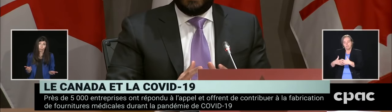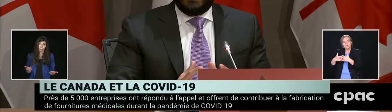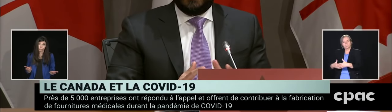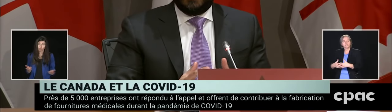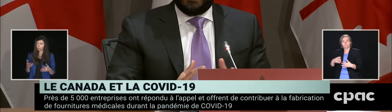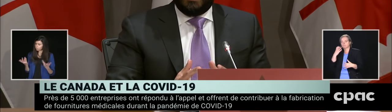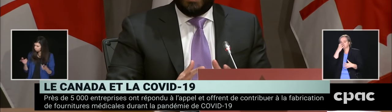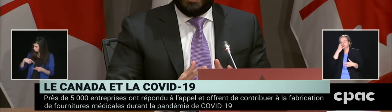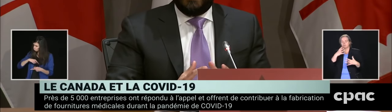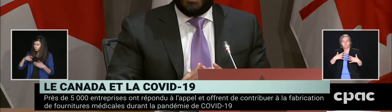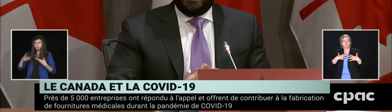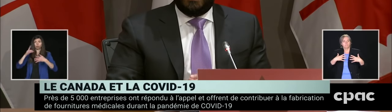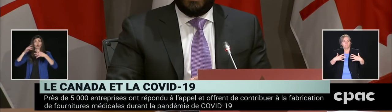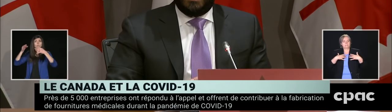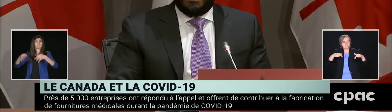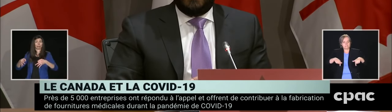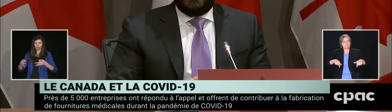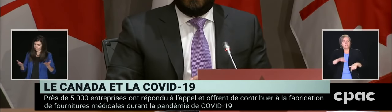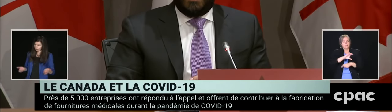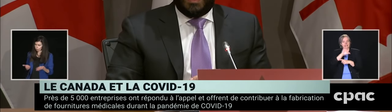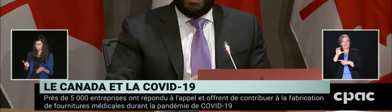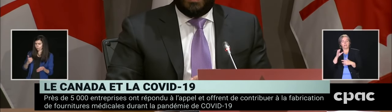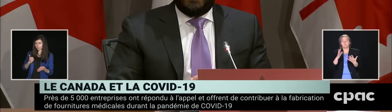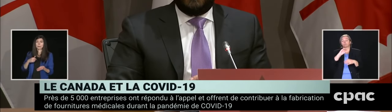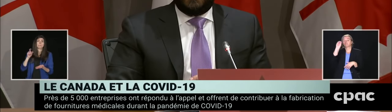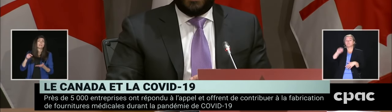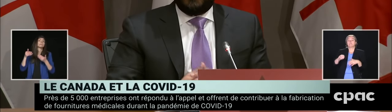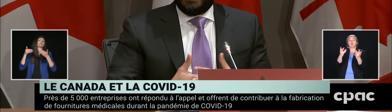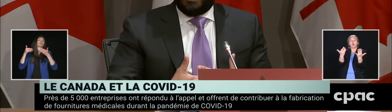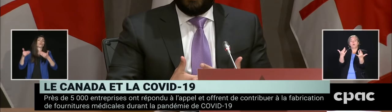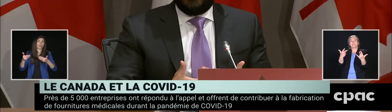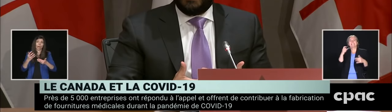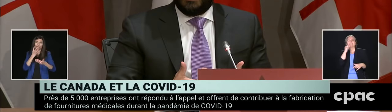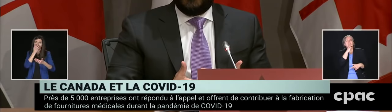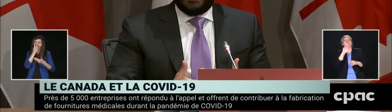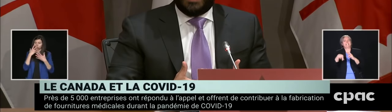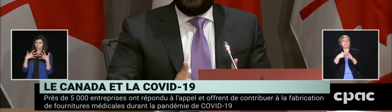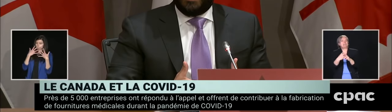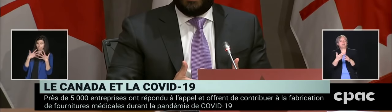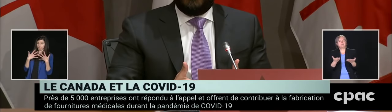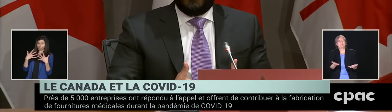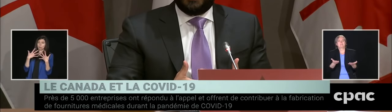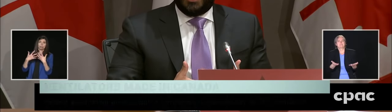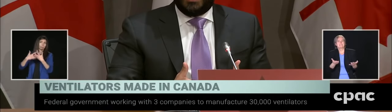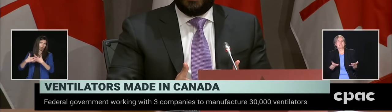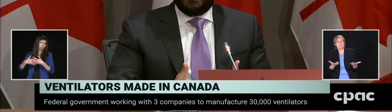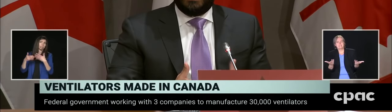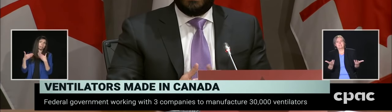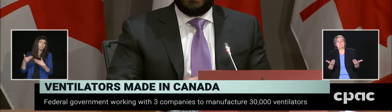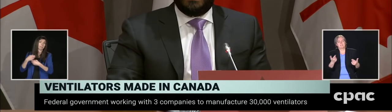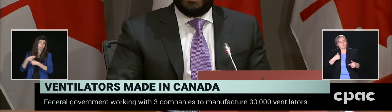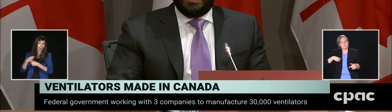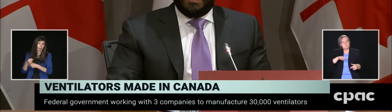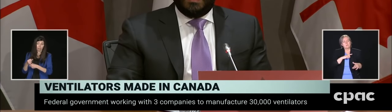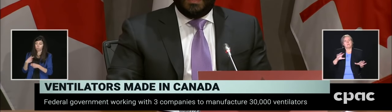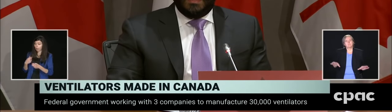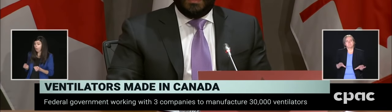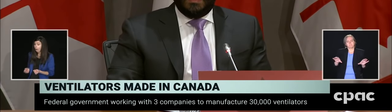est difficile de déterminer maintenant, mais nous allons continuer à travailler fort chaque jour